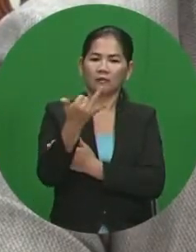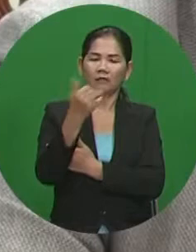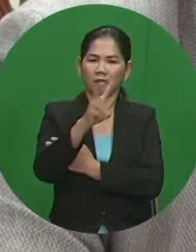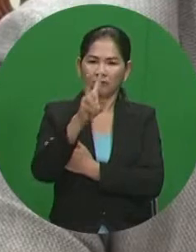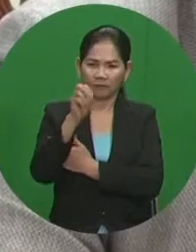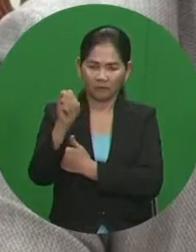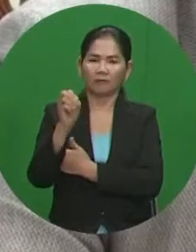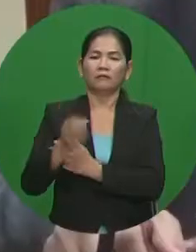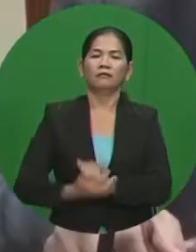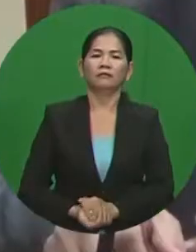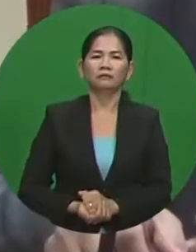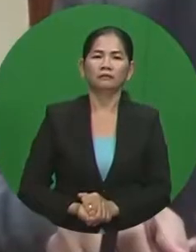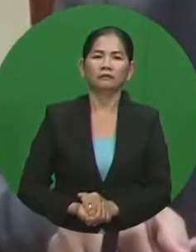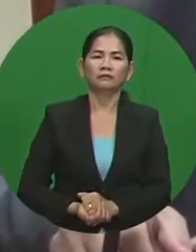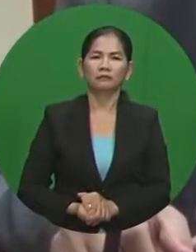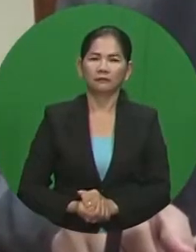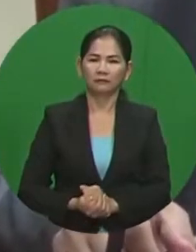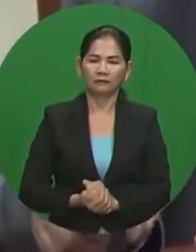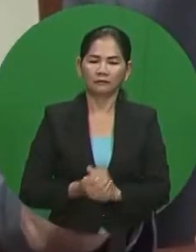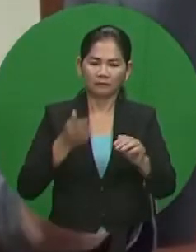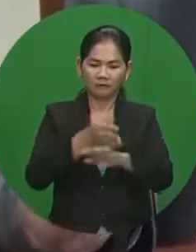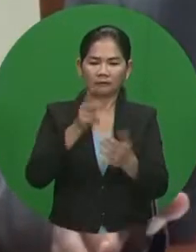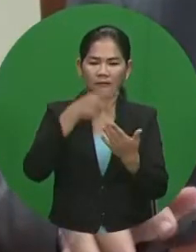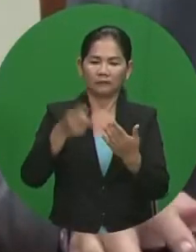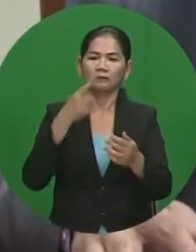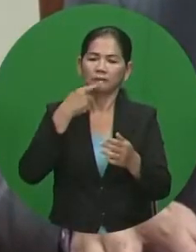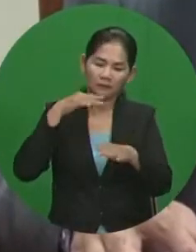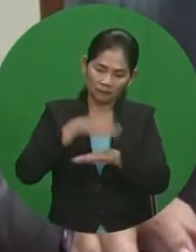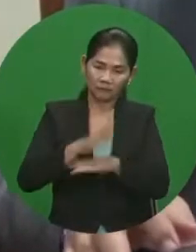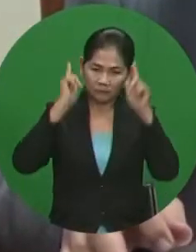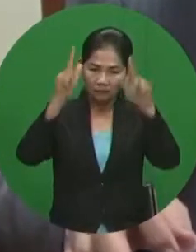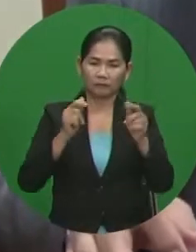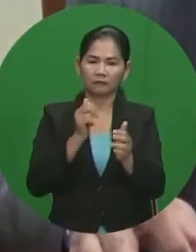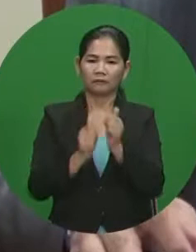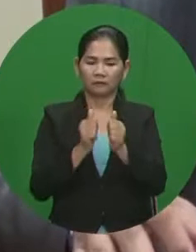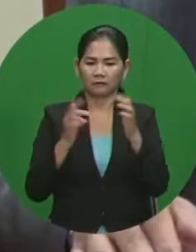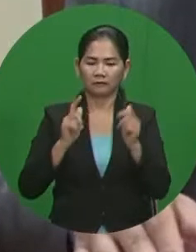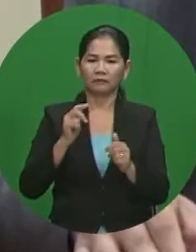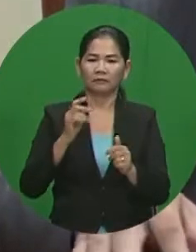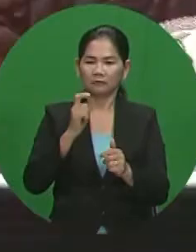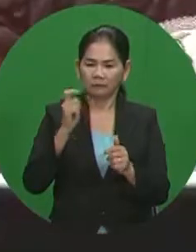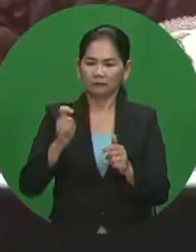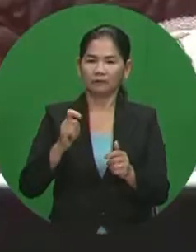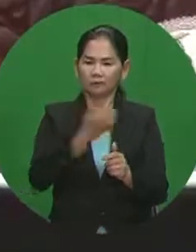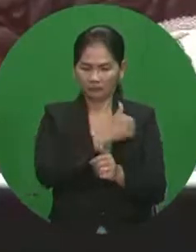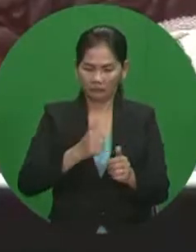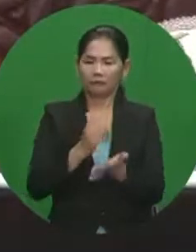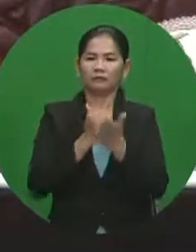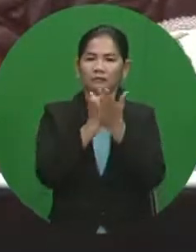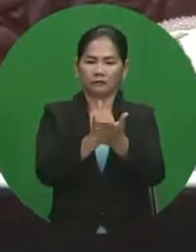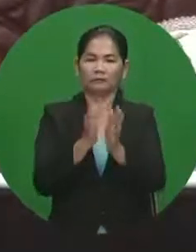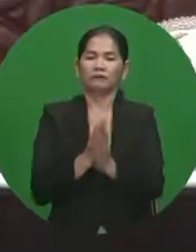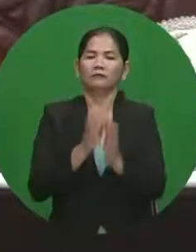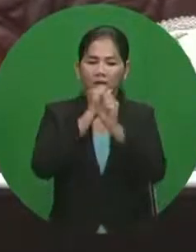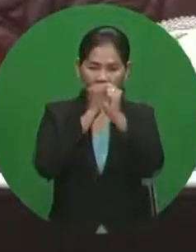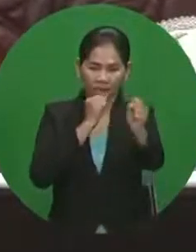កុម្ភៈខាងមុខនេះតាមរយៈកម្មវិធីបរិច្ចាគឈាមនេះឯកឧត្តមរដ្ឋមន្ត្រីខៀវកញ្ញរិទ្ធបានសម្ដែងការគាំទ្រនិងជួយ